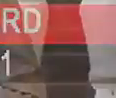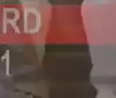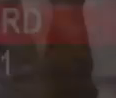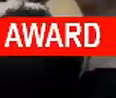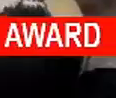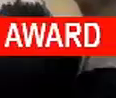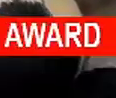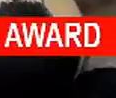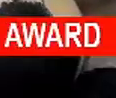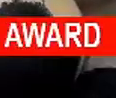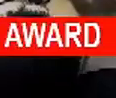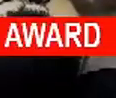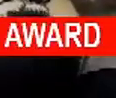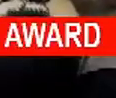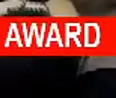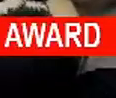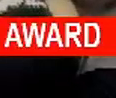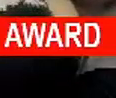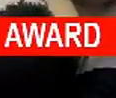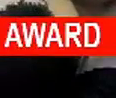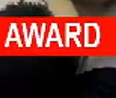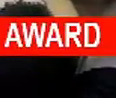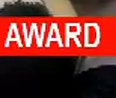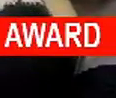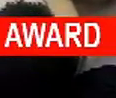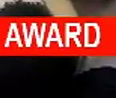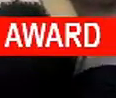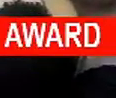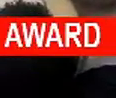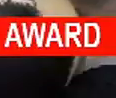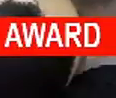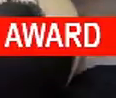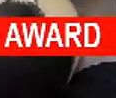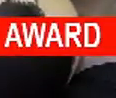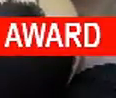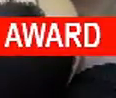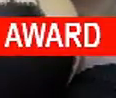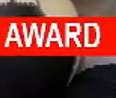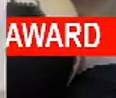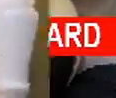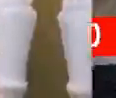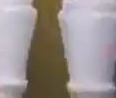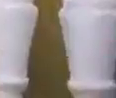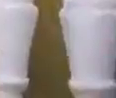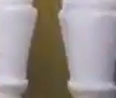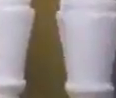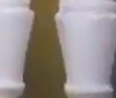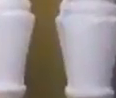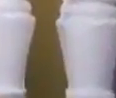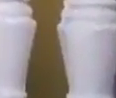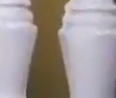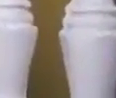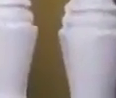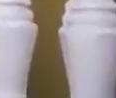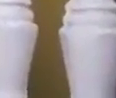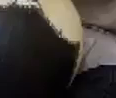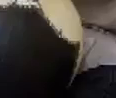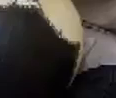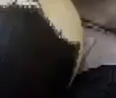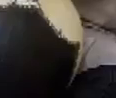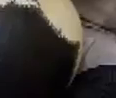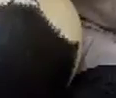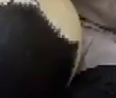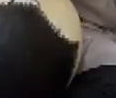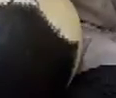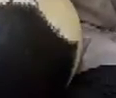neti he baba dalba aho moro bari biba ma diari mbakel